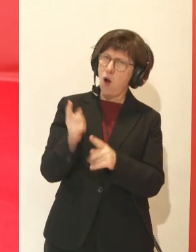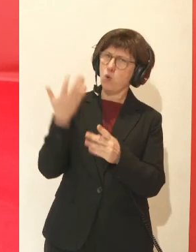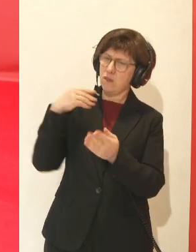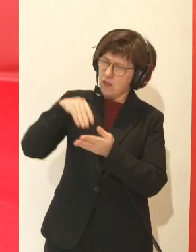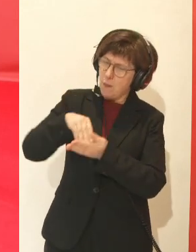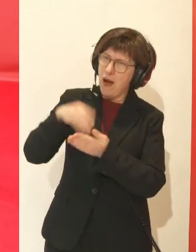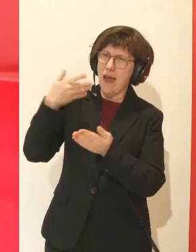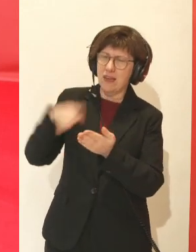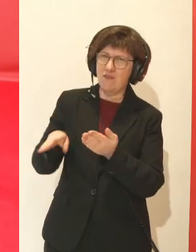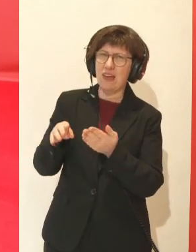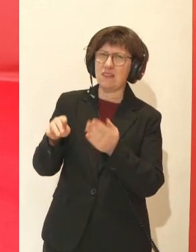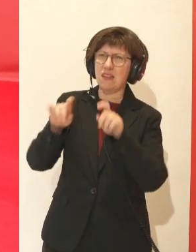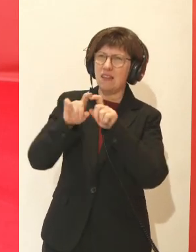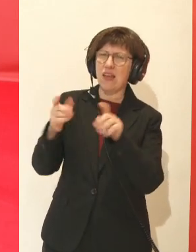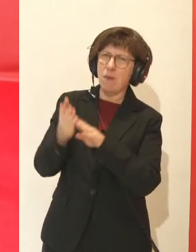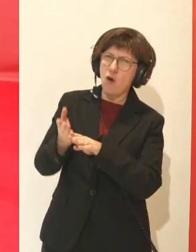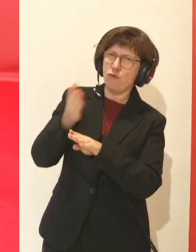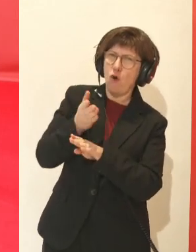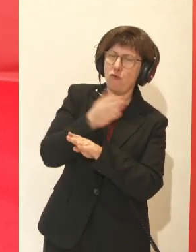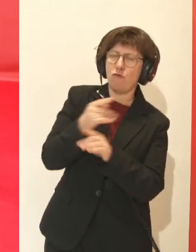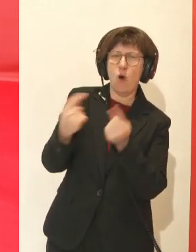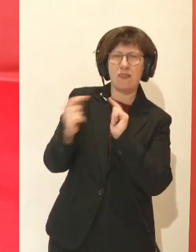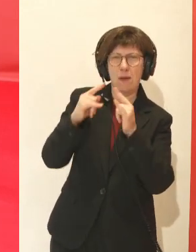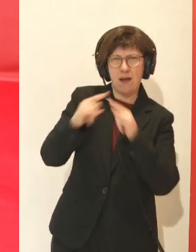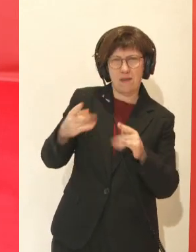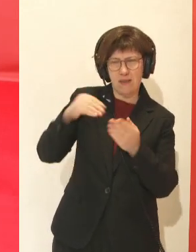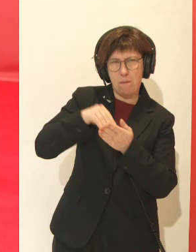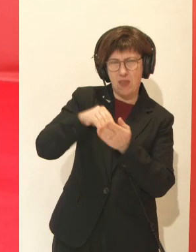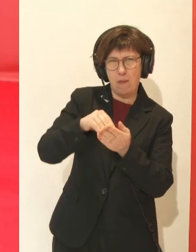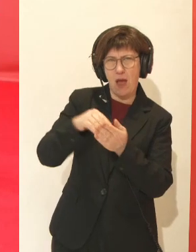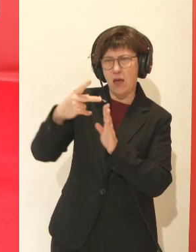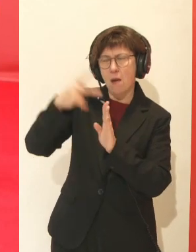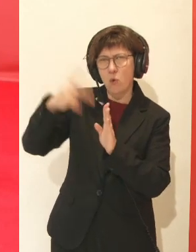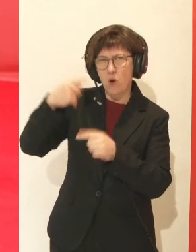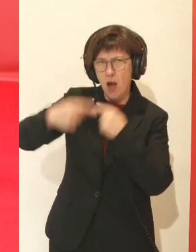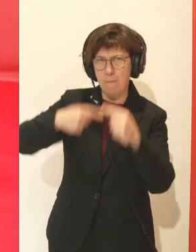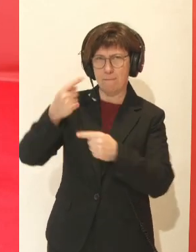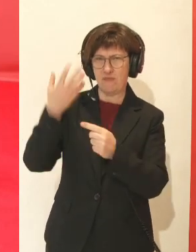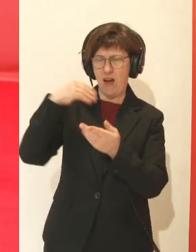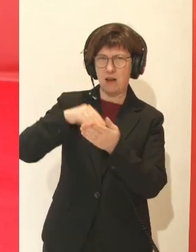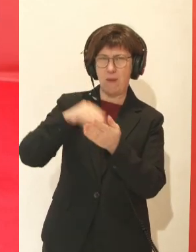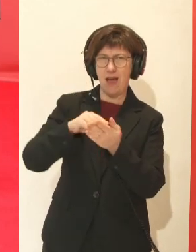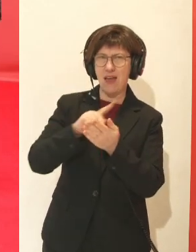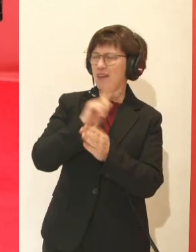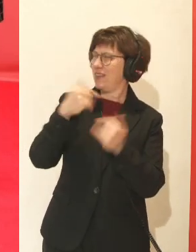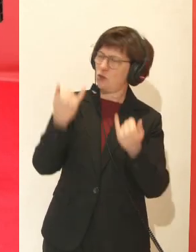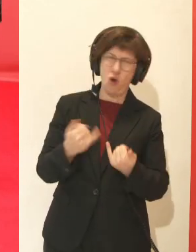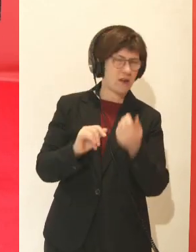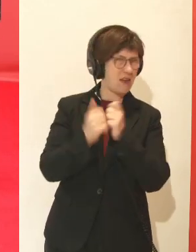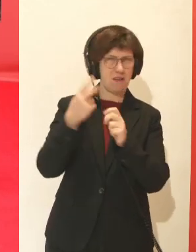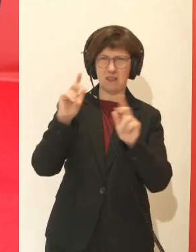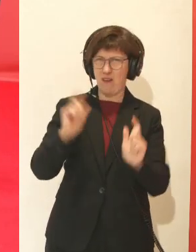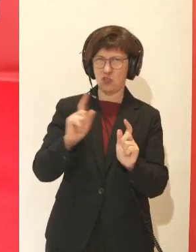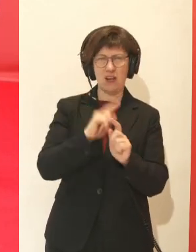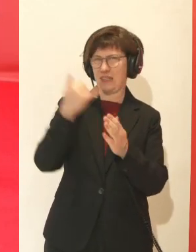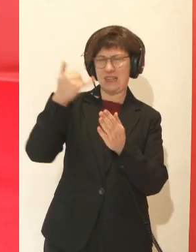beteiligt gewesen in all diesen Sachen, die vor diesem Debattencamp stattgefunden hat für den Programmprozess. Also das ist ja heute nicht die erste Veranstaltung und wird